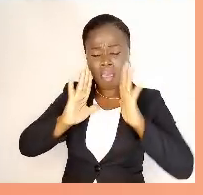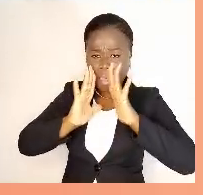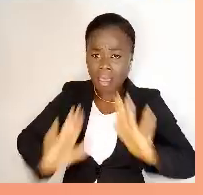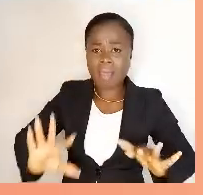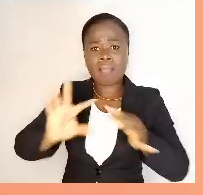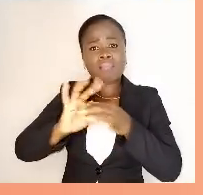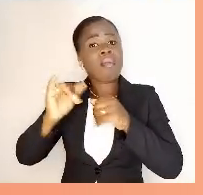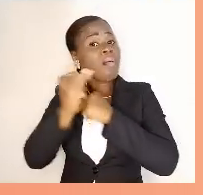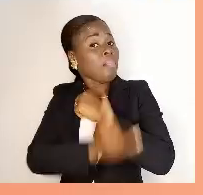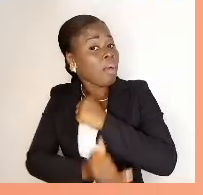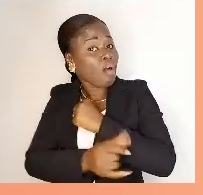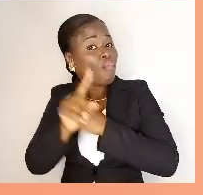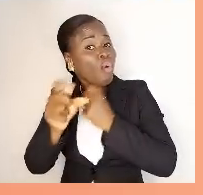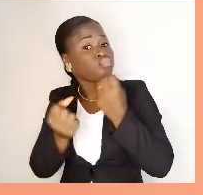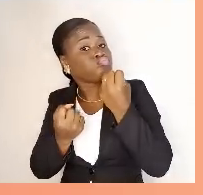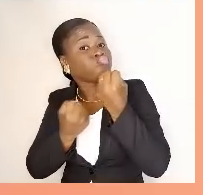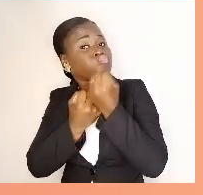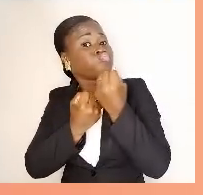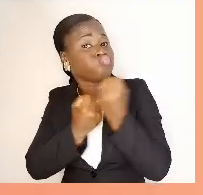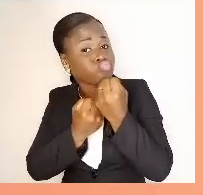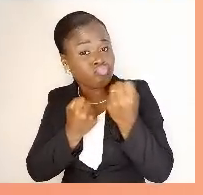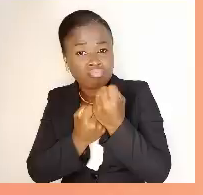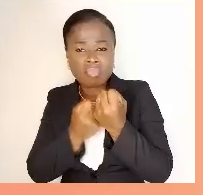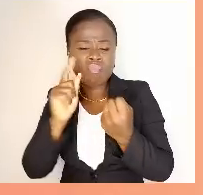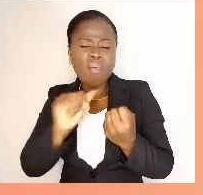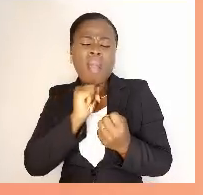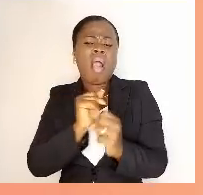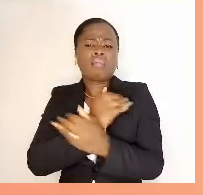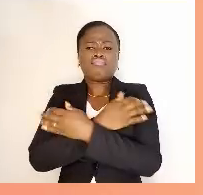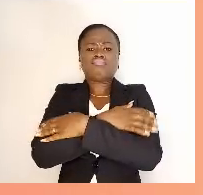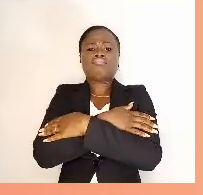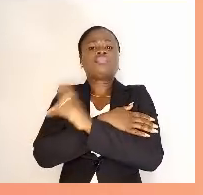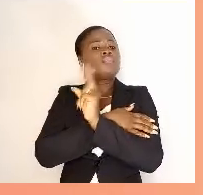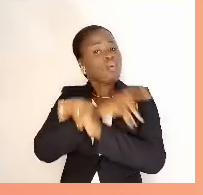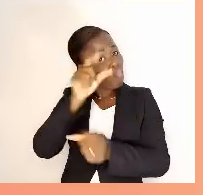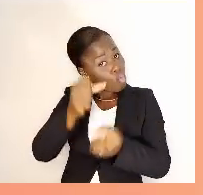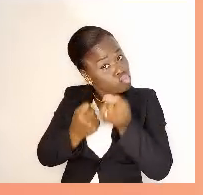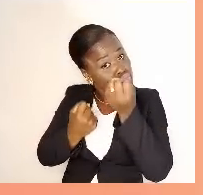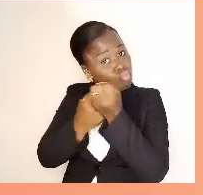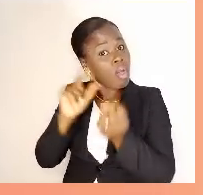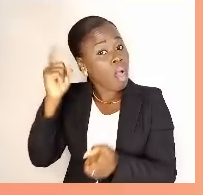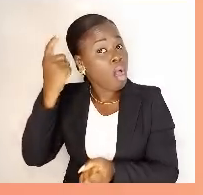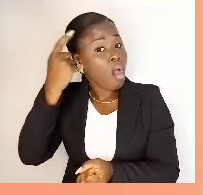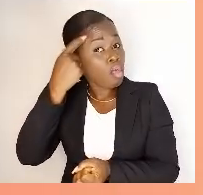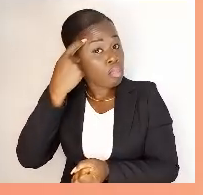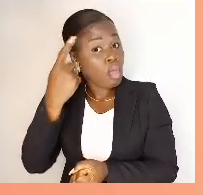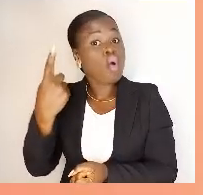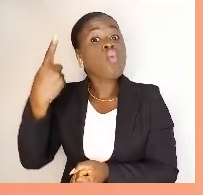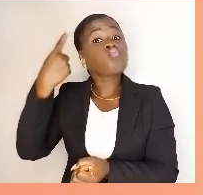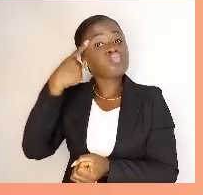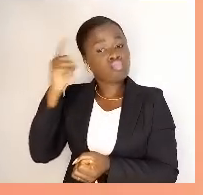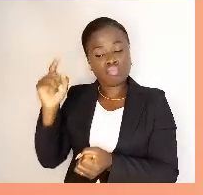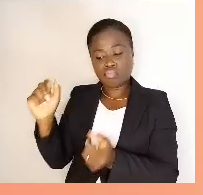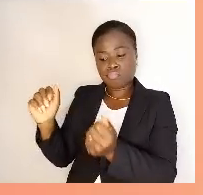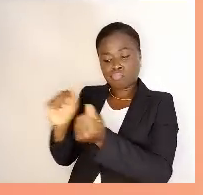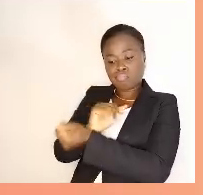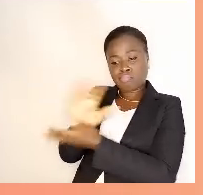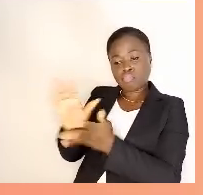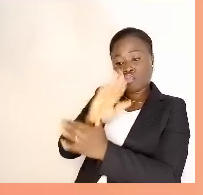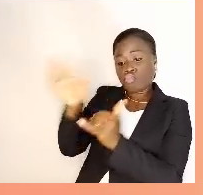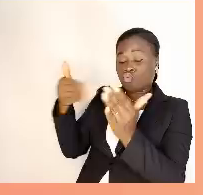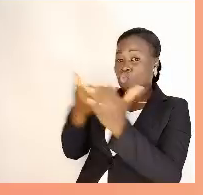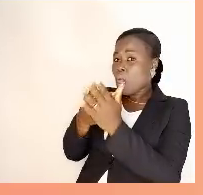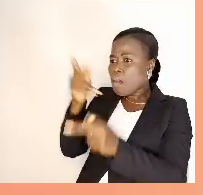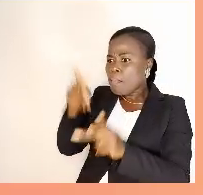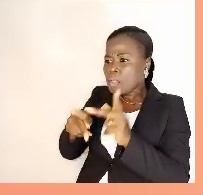de la stabilité de notre pays, de soutenir sans réserve l'action de l'État pour mettre